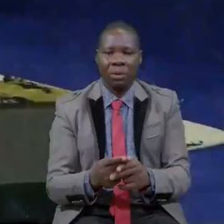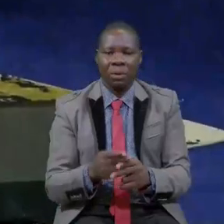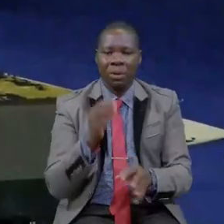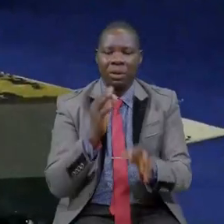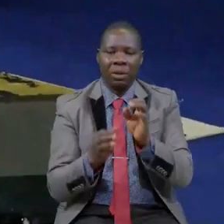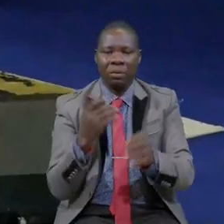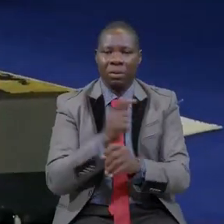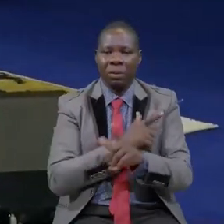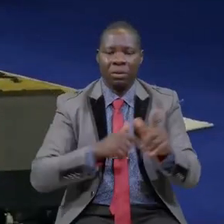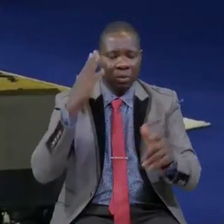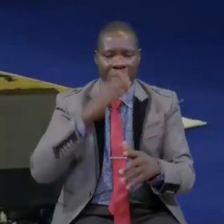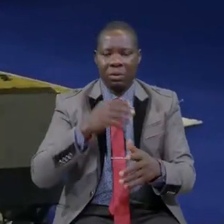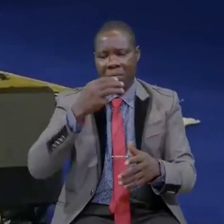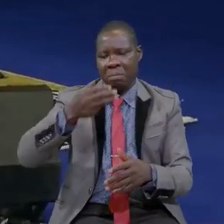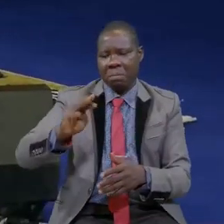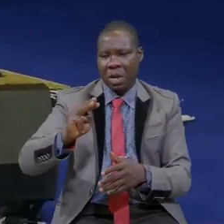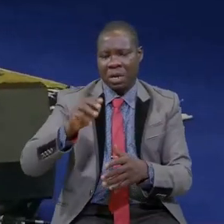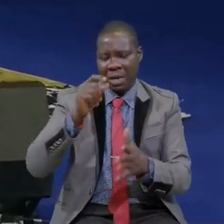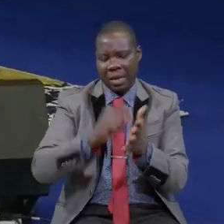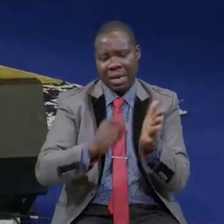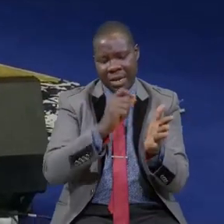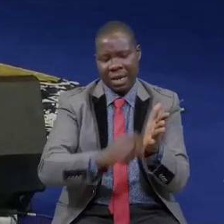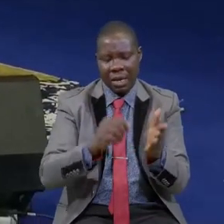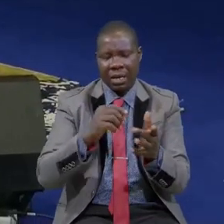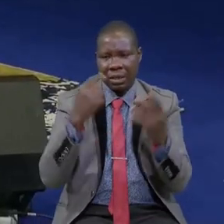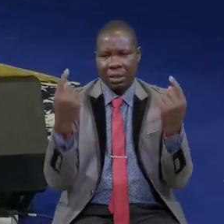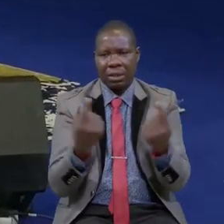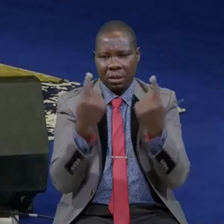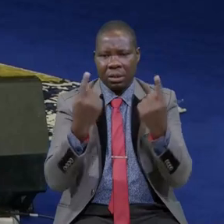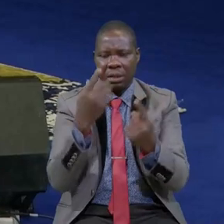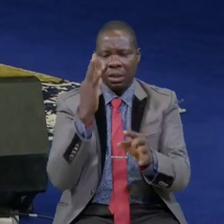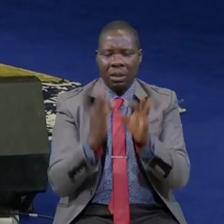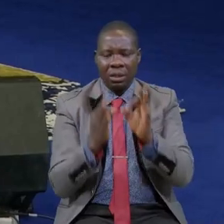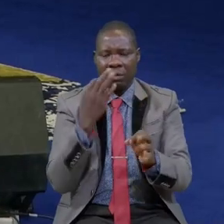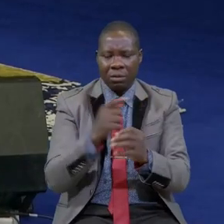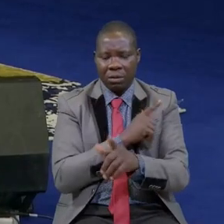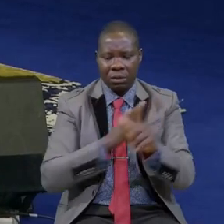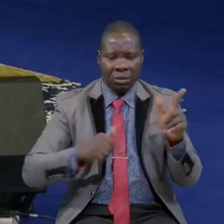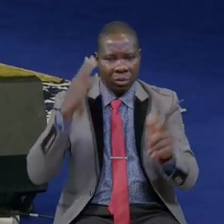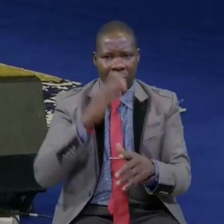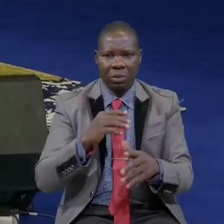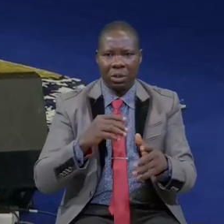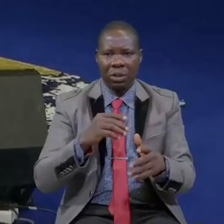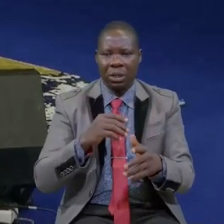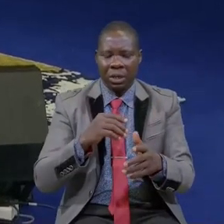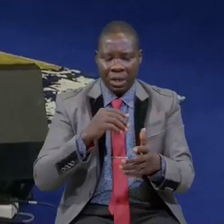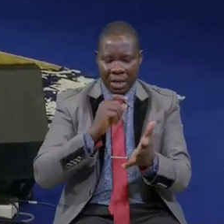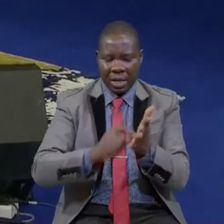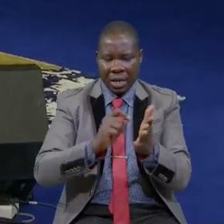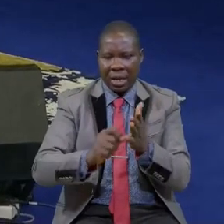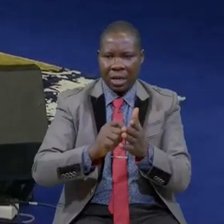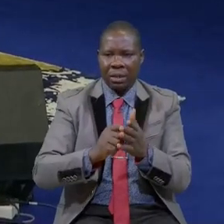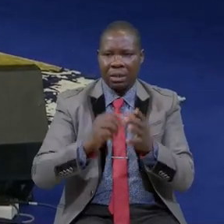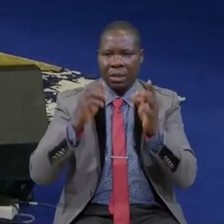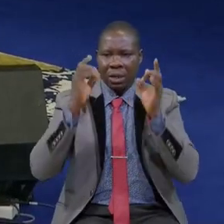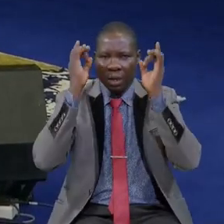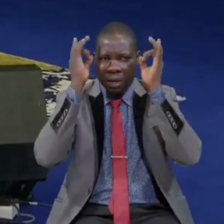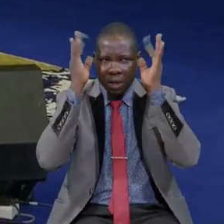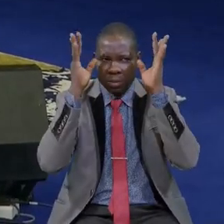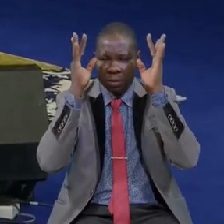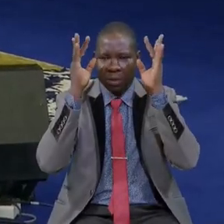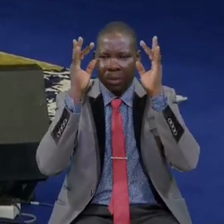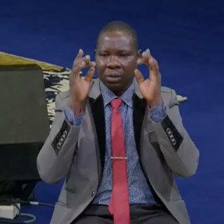C'est le Seigneur. Si Dieu, si l'Éternel devait marquer les abominations, si l'Éternel devait